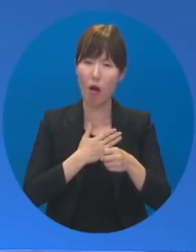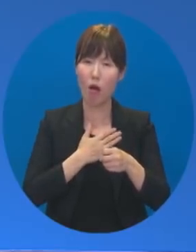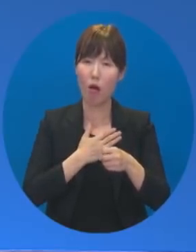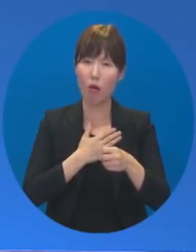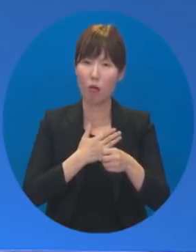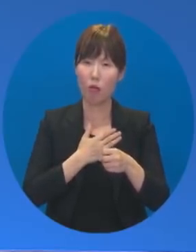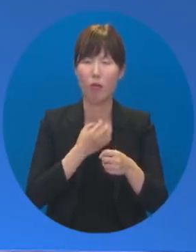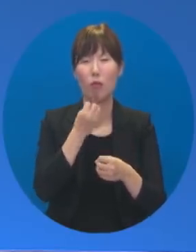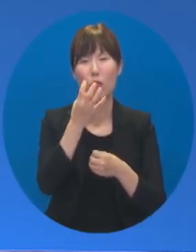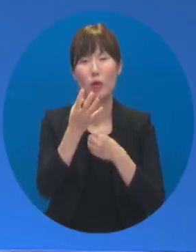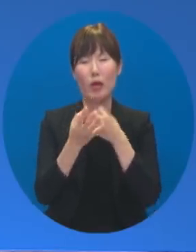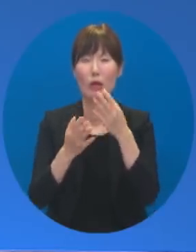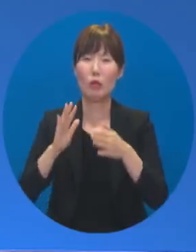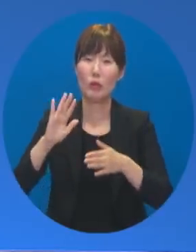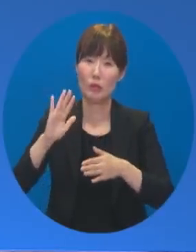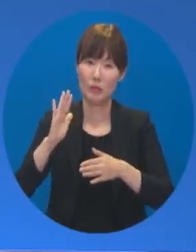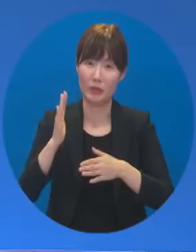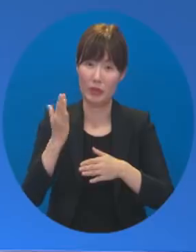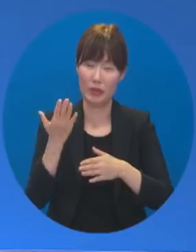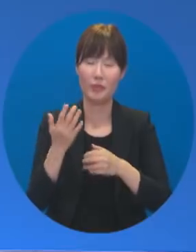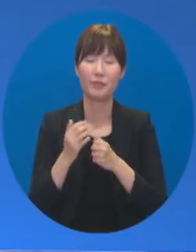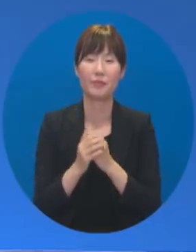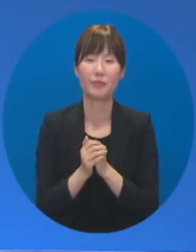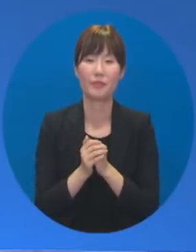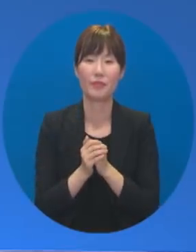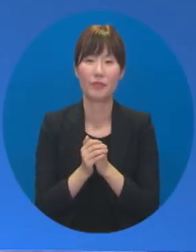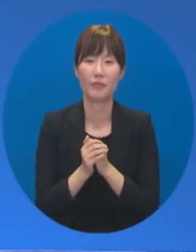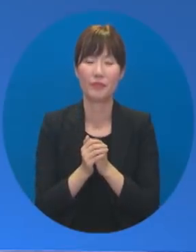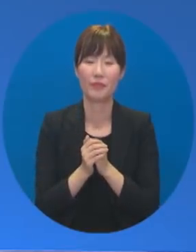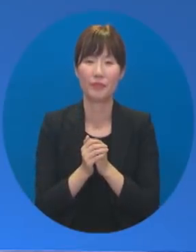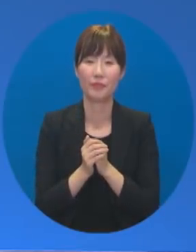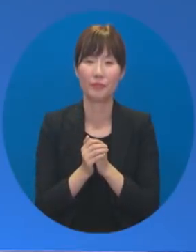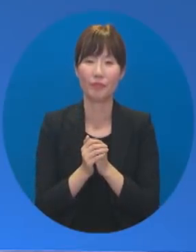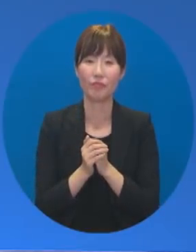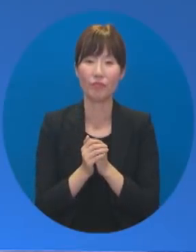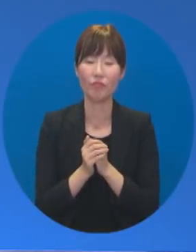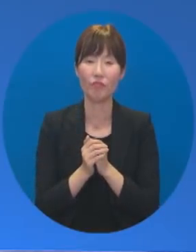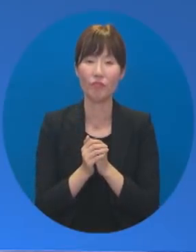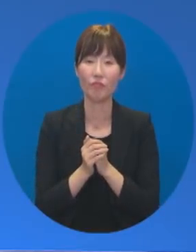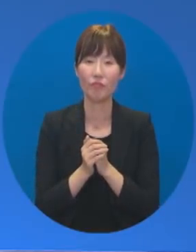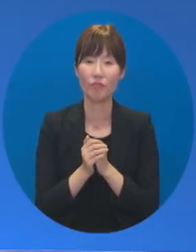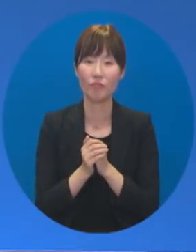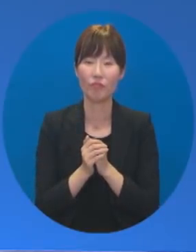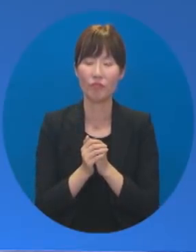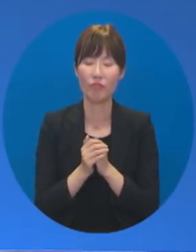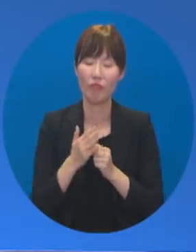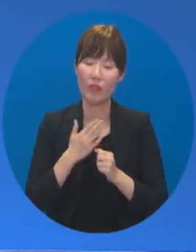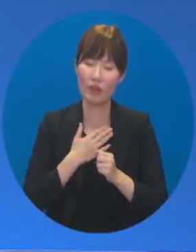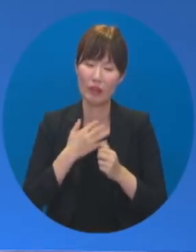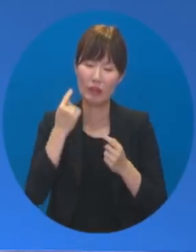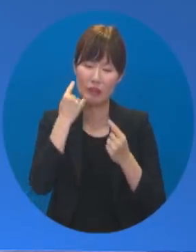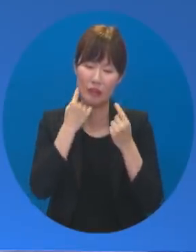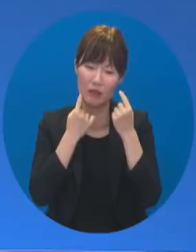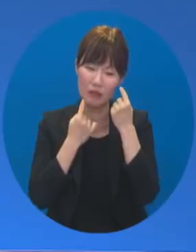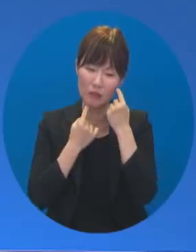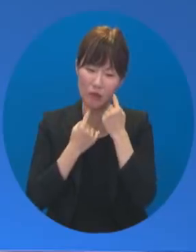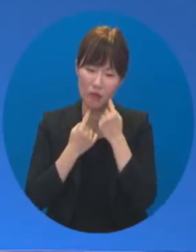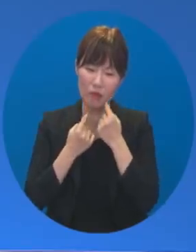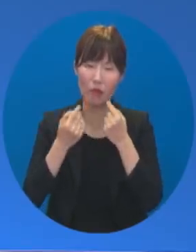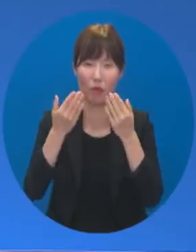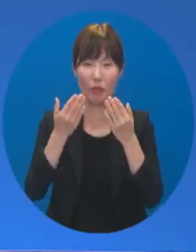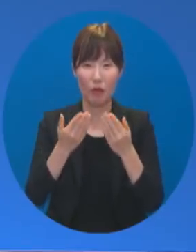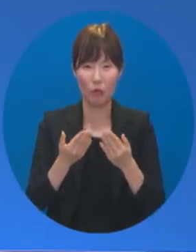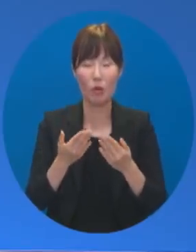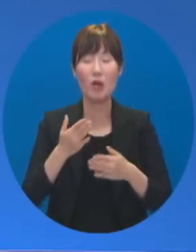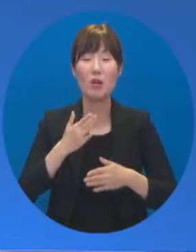그런 것들이 참 저도 굉장히 많은 상처를 저에게 입히기도 했습니다. 그리고 또한